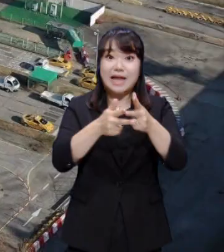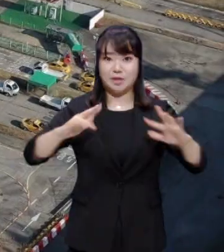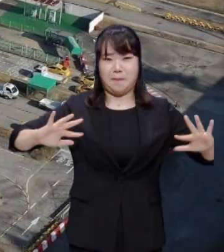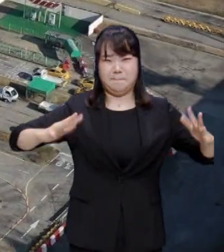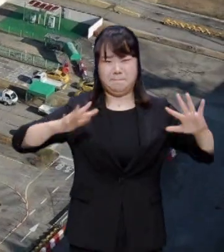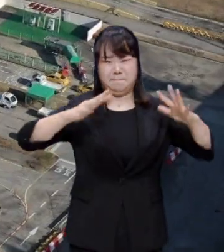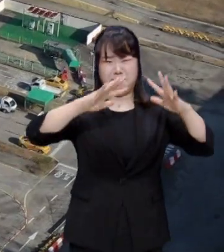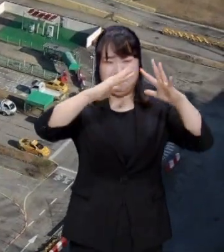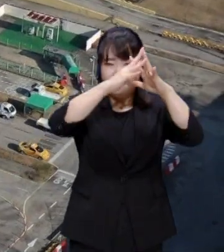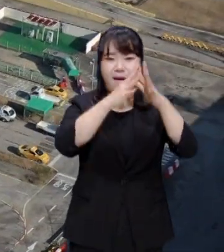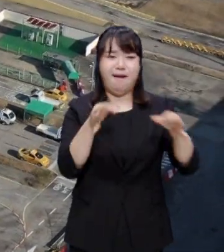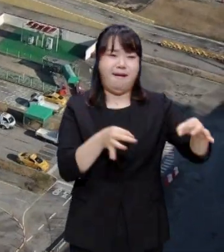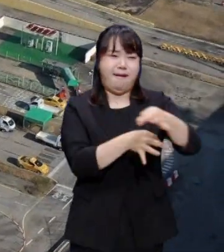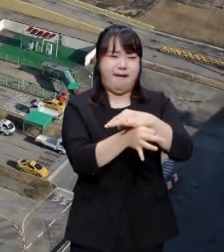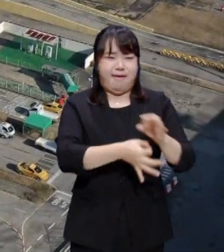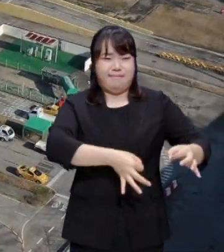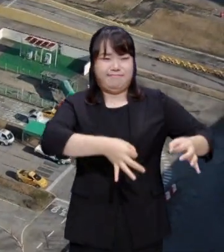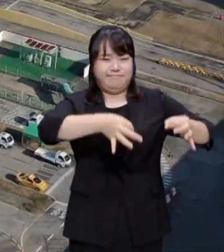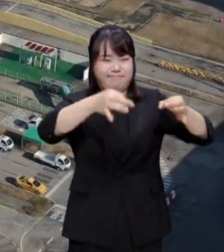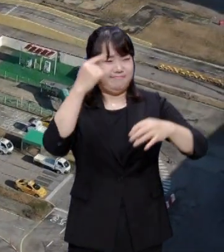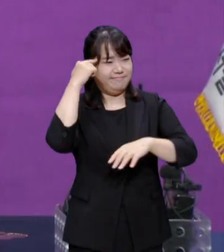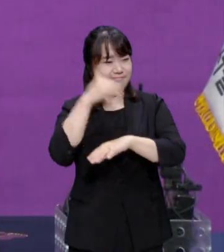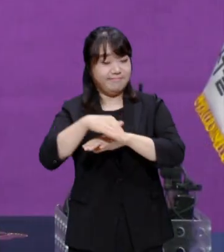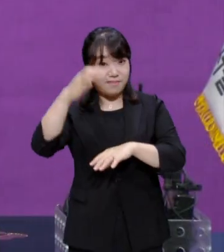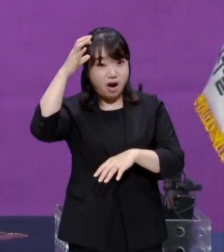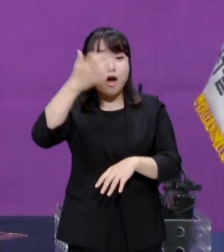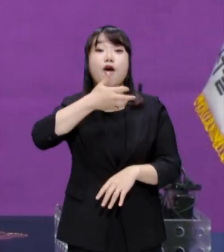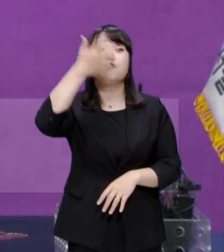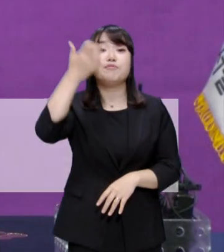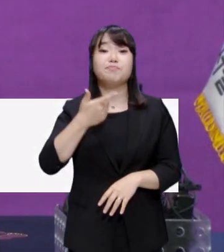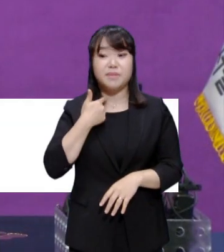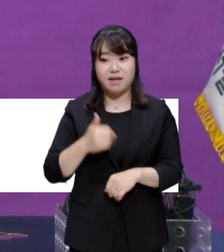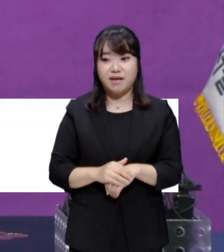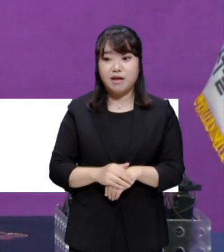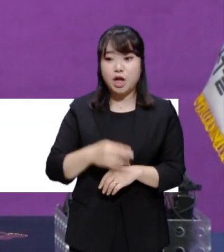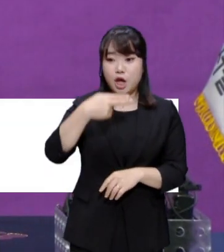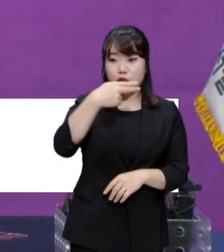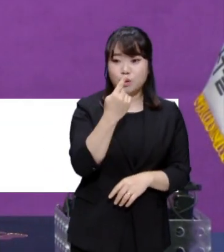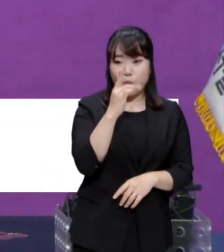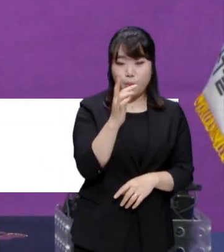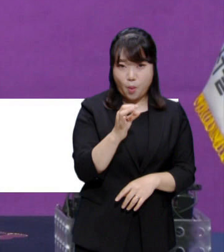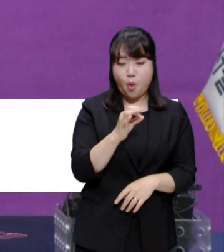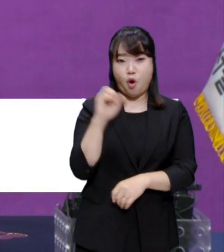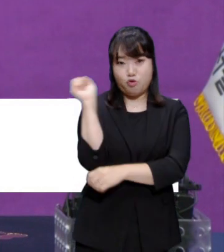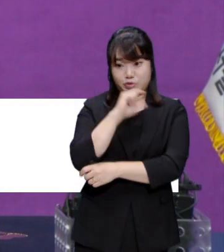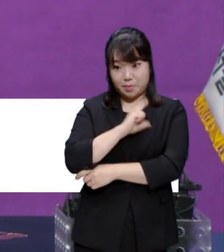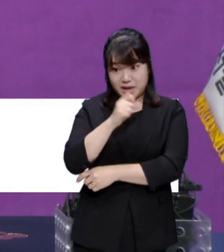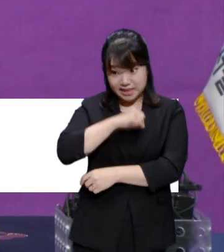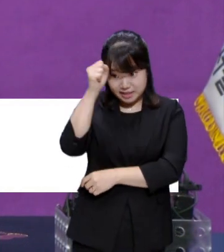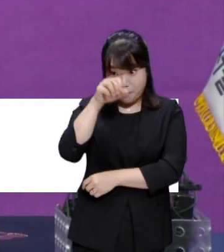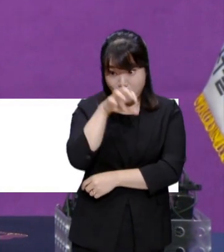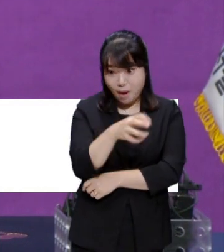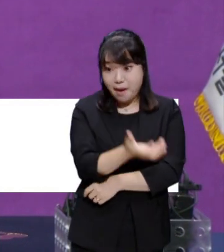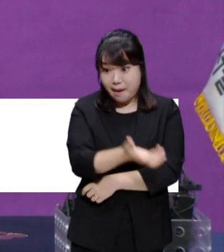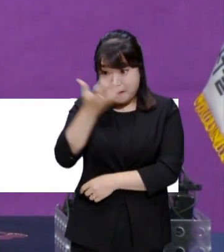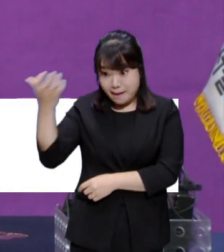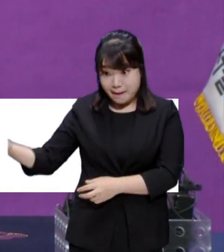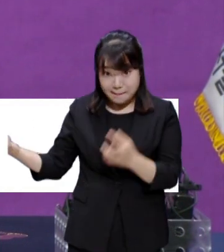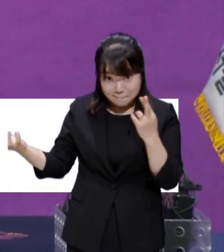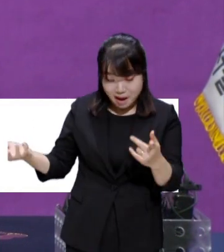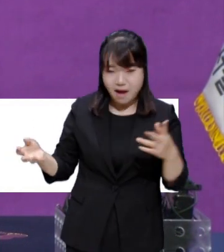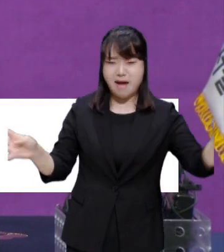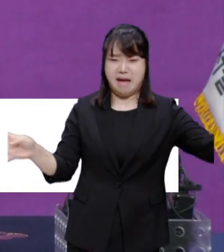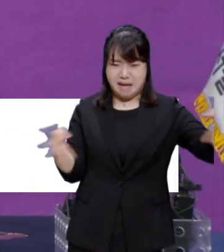미래를 함께 만들어가기로 했습니다. 도봉 면허 시험장 이전 지원 협약이 앞으로